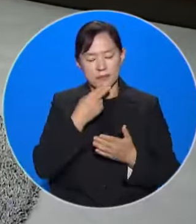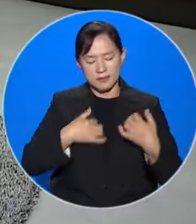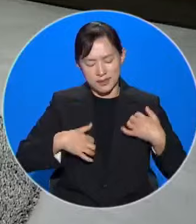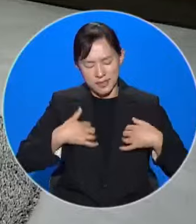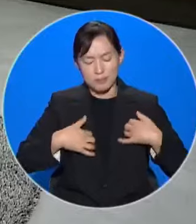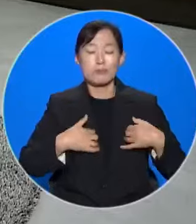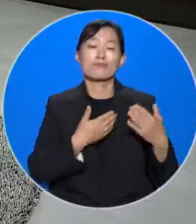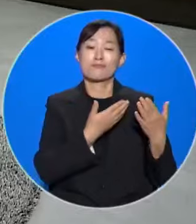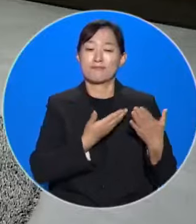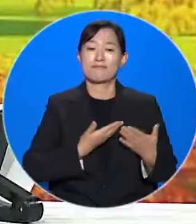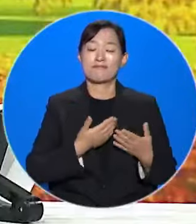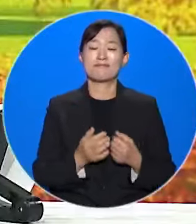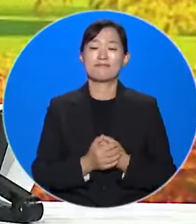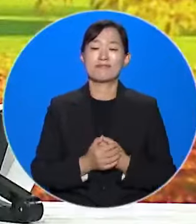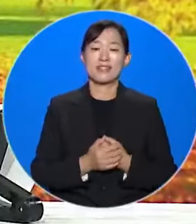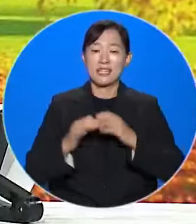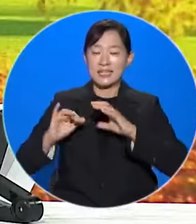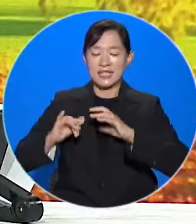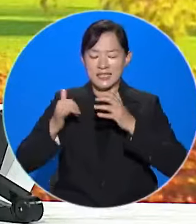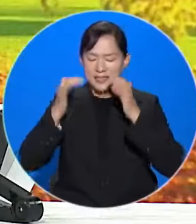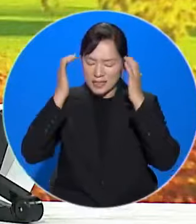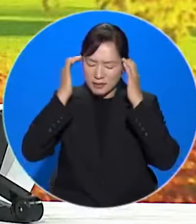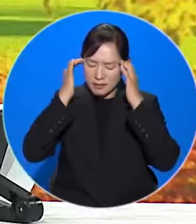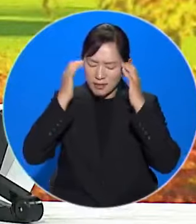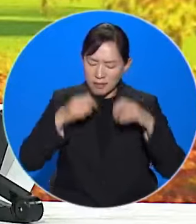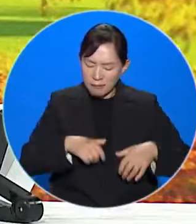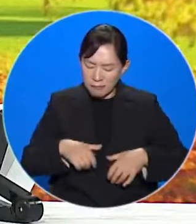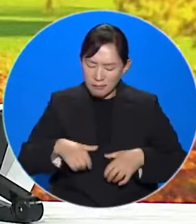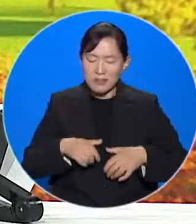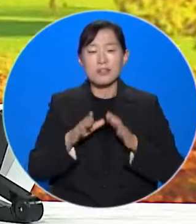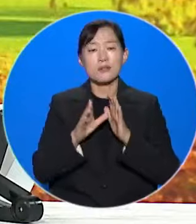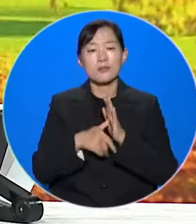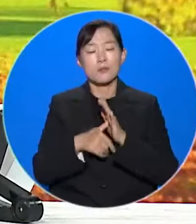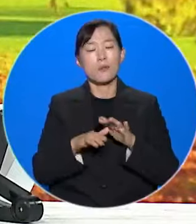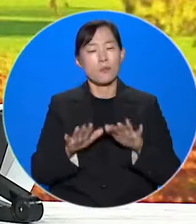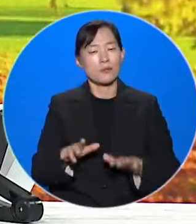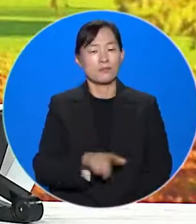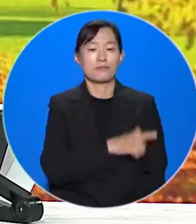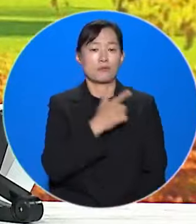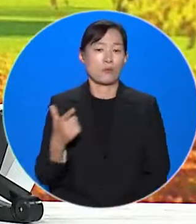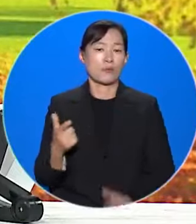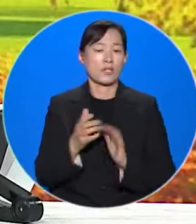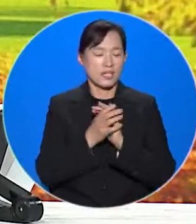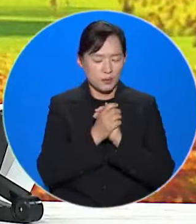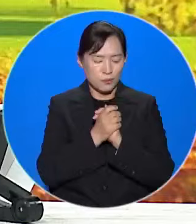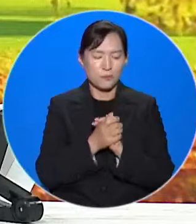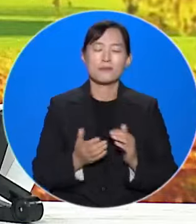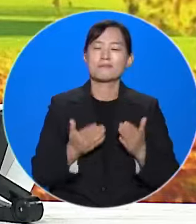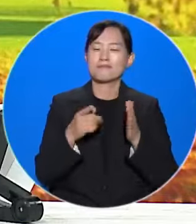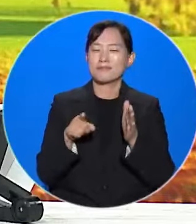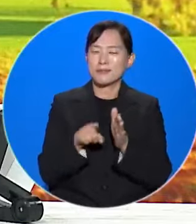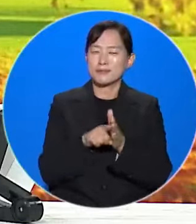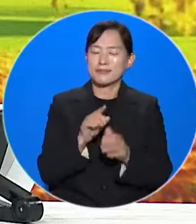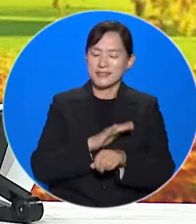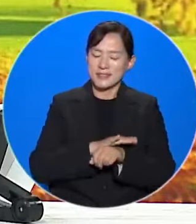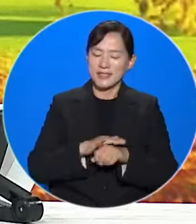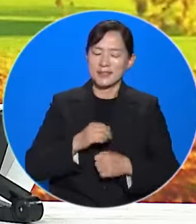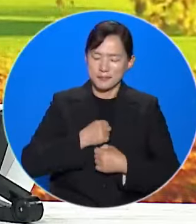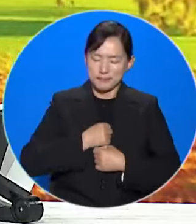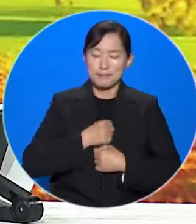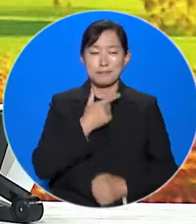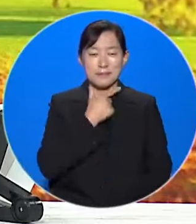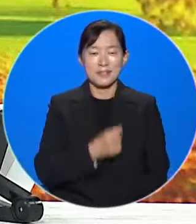기쁨을 안겨줍니다. 세상의 시련에 흔들릴 때도 오늘 하루도 기도하며 믿음을 잘